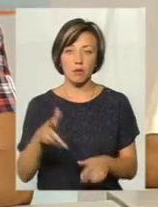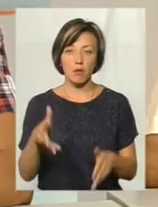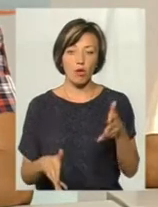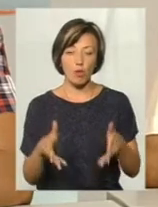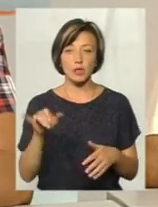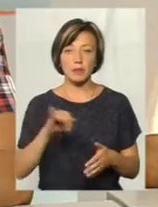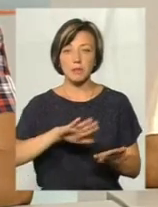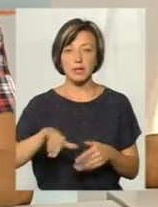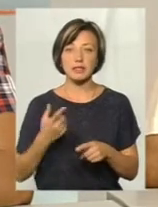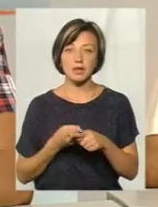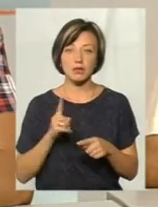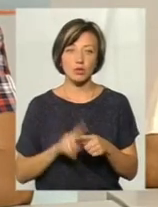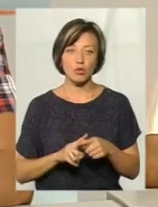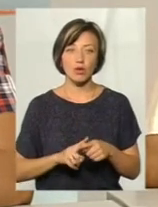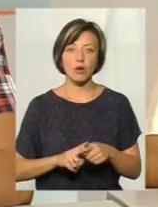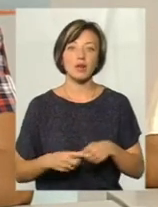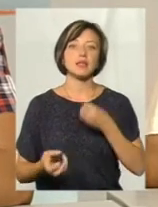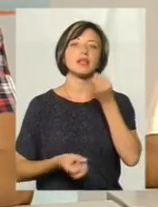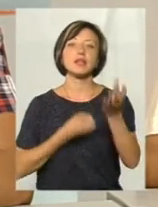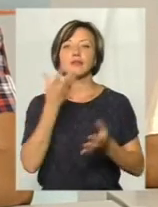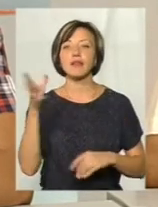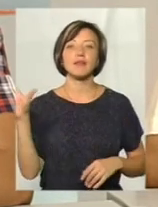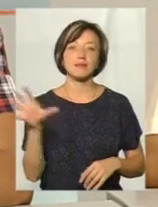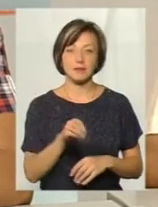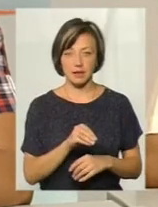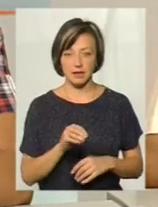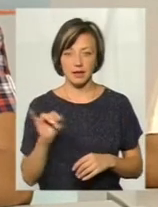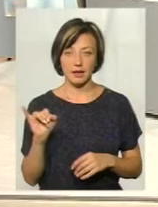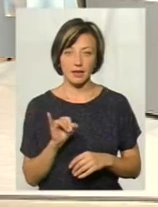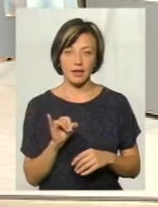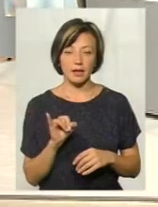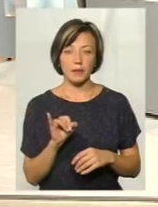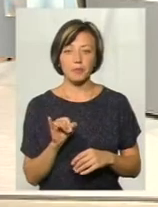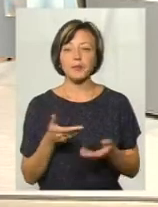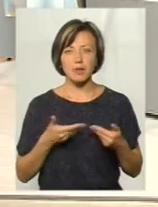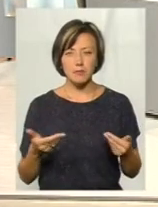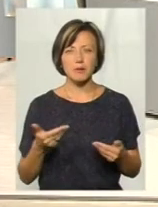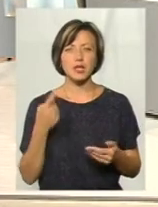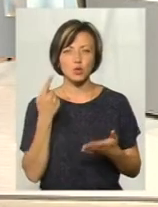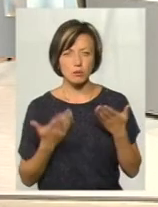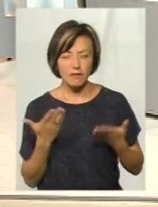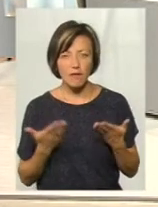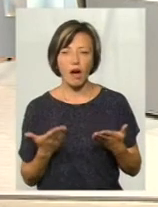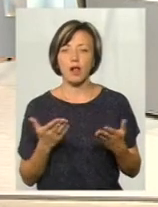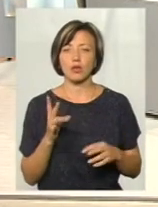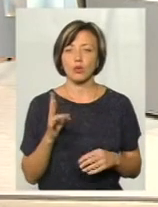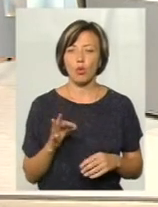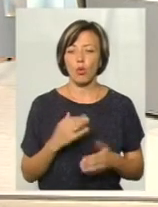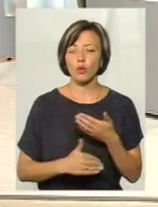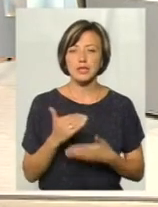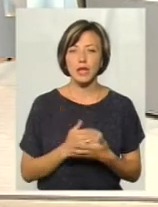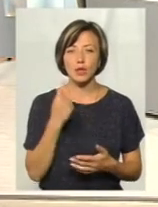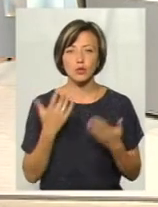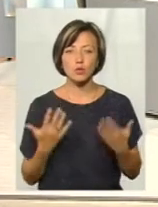І після цього забуяє все. Значить, от. І, ну, ми мали сумніви, але останній сумнів був